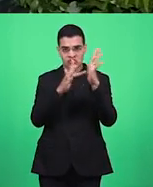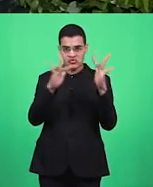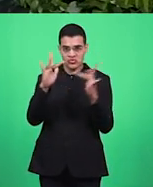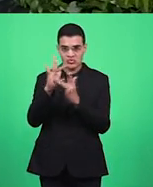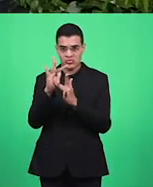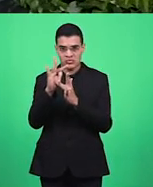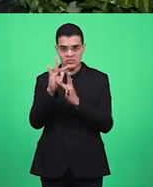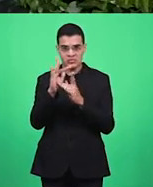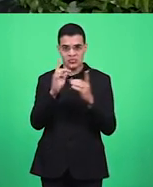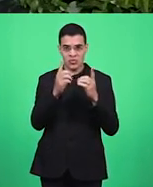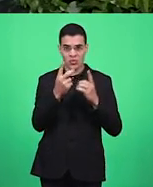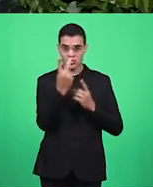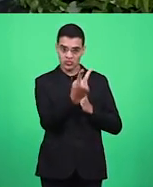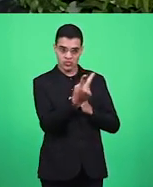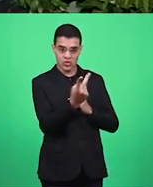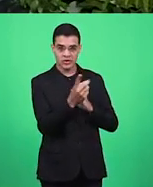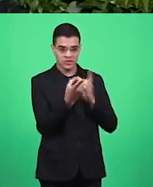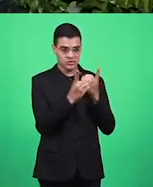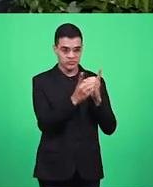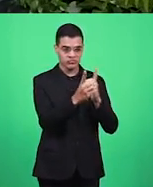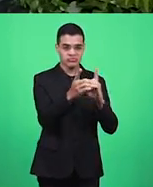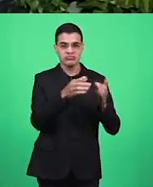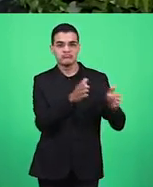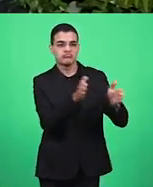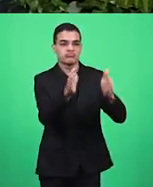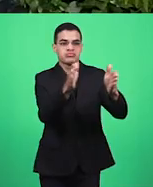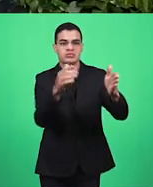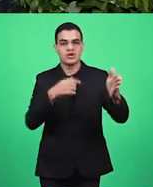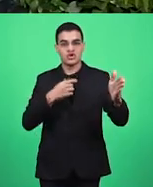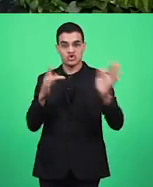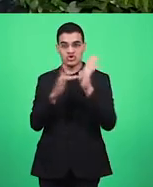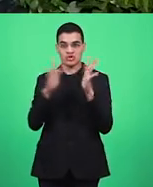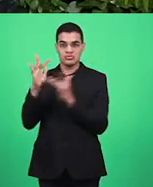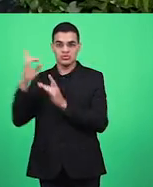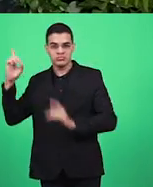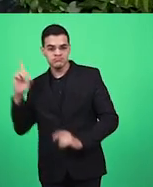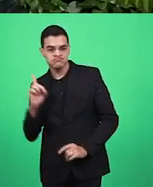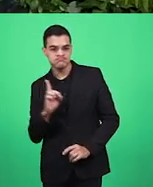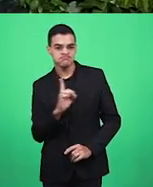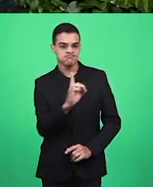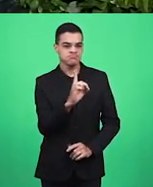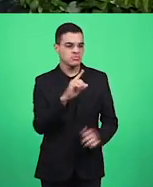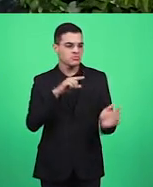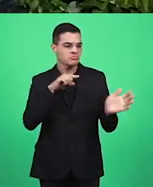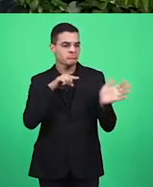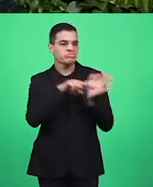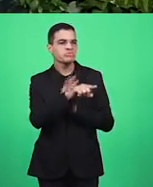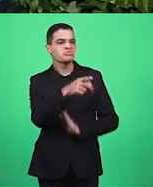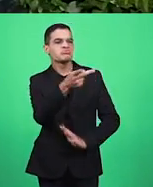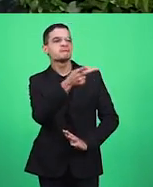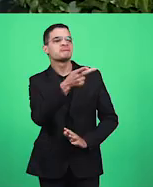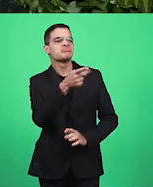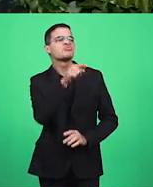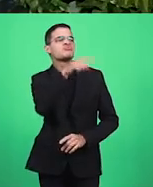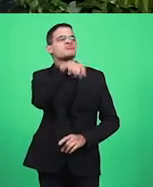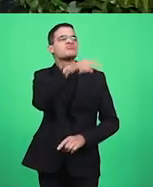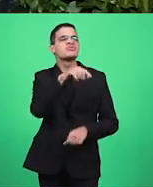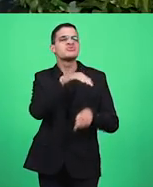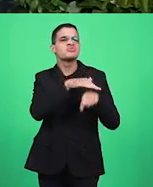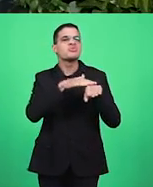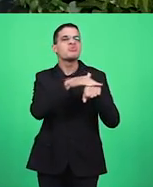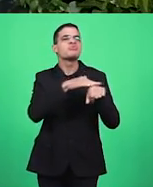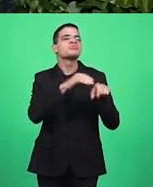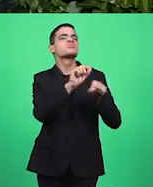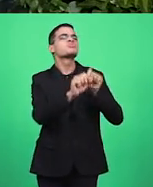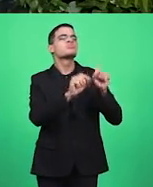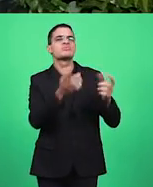Он приблизился к ним, да, и пошел рядом с ним. И Он спрашивает у них: «О чем это